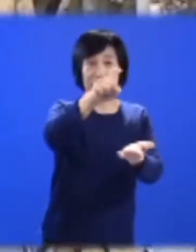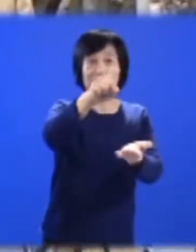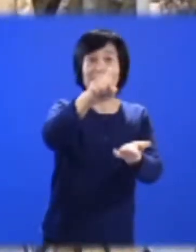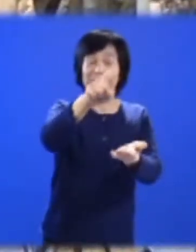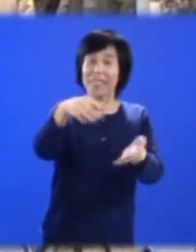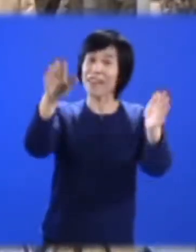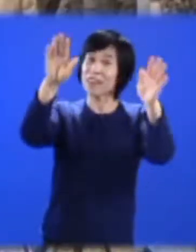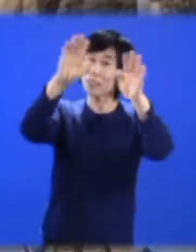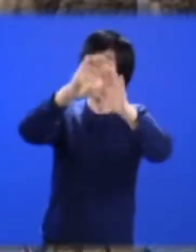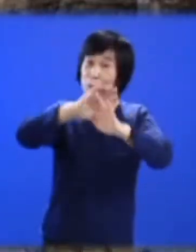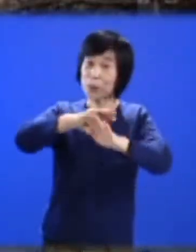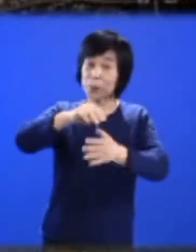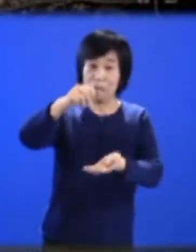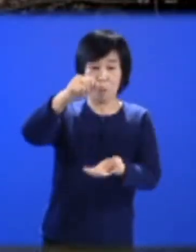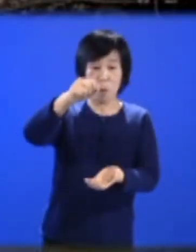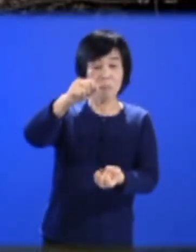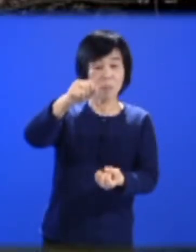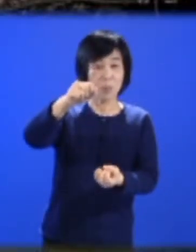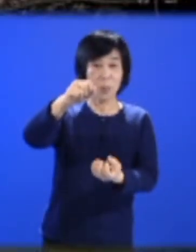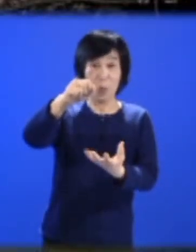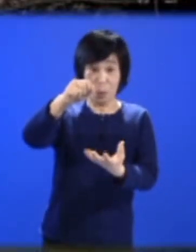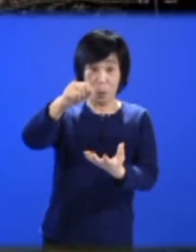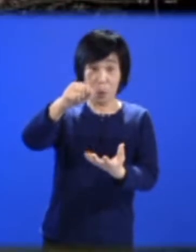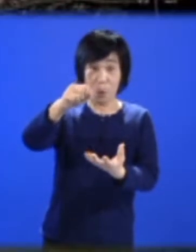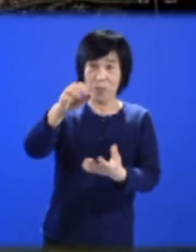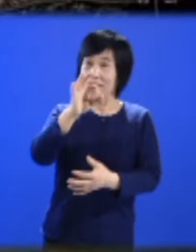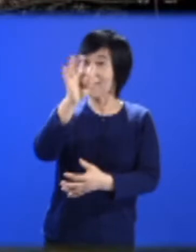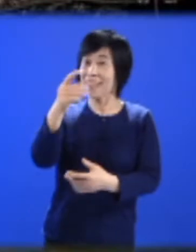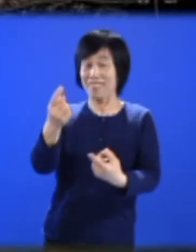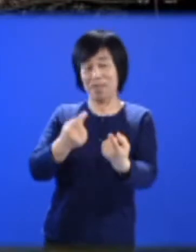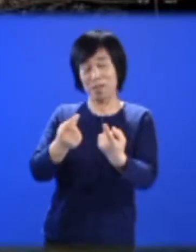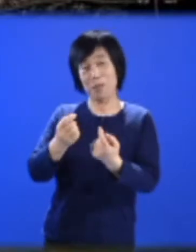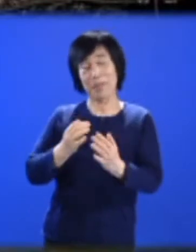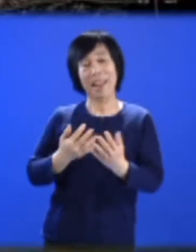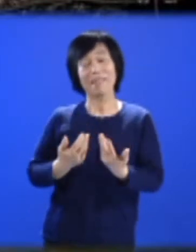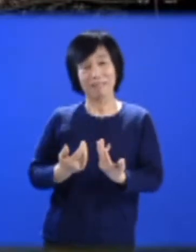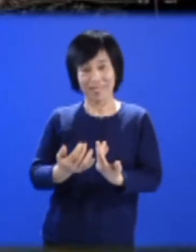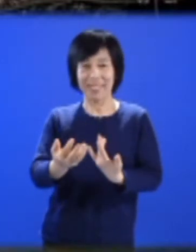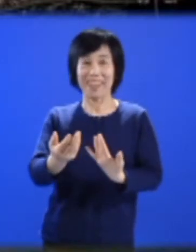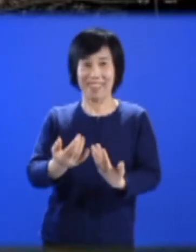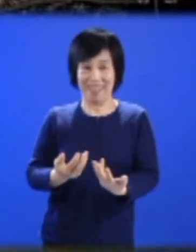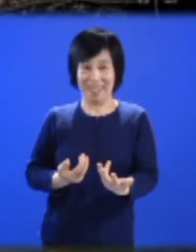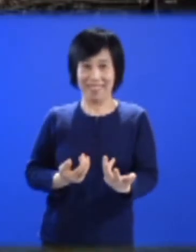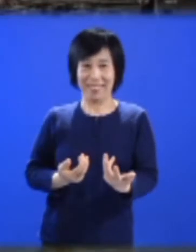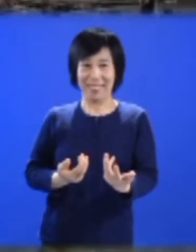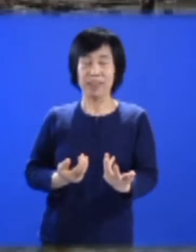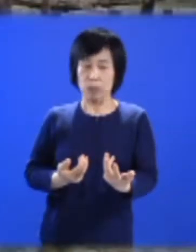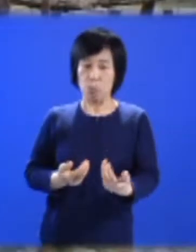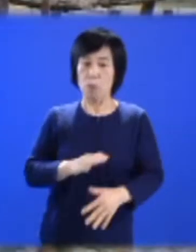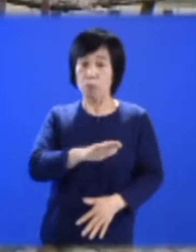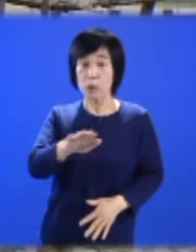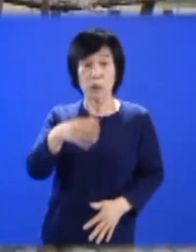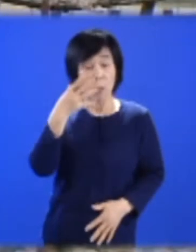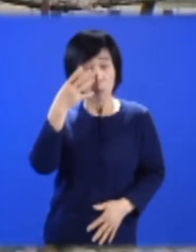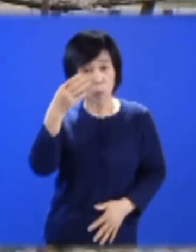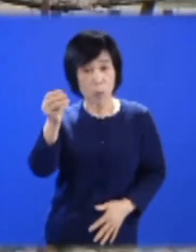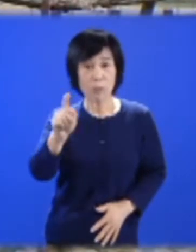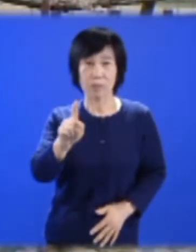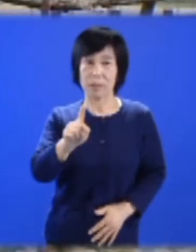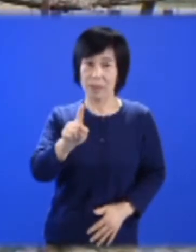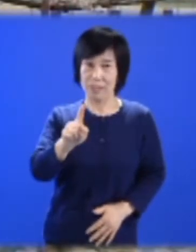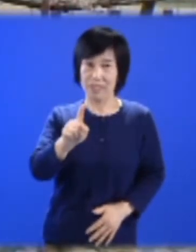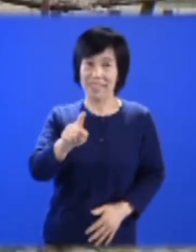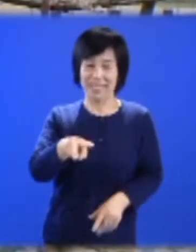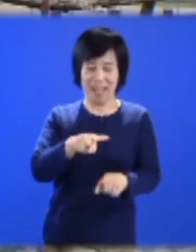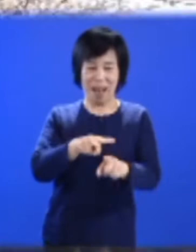が、ライトアップもして夜も賑やかな感じになります。一番皆さんこう興味があるのが大田巻ですね。非常に